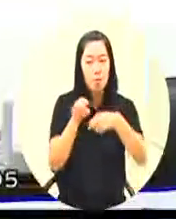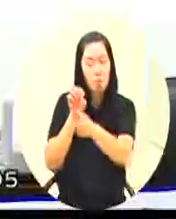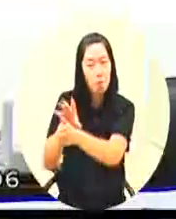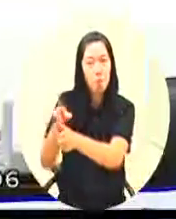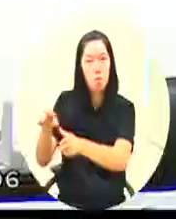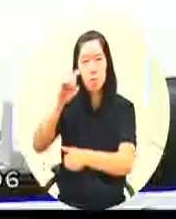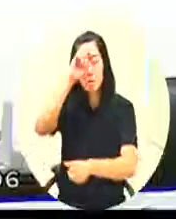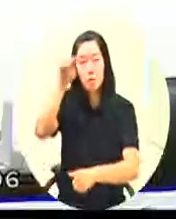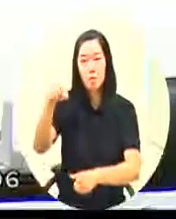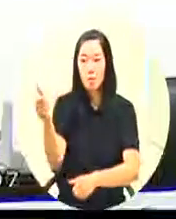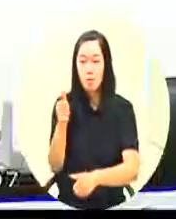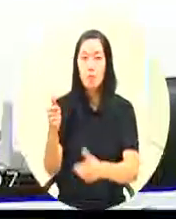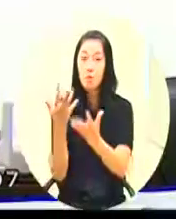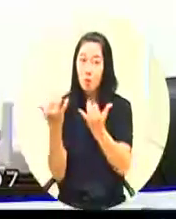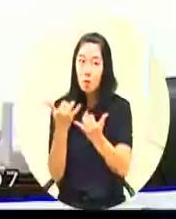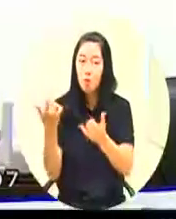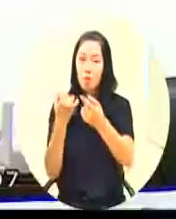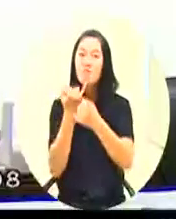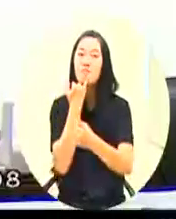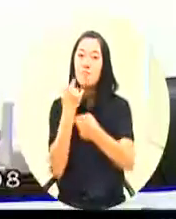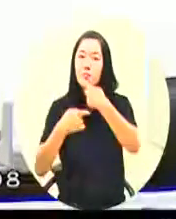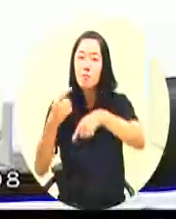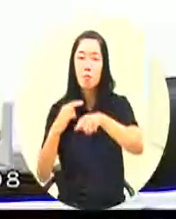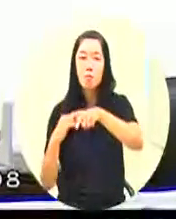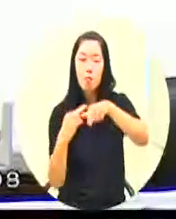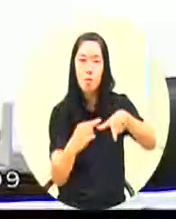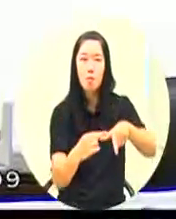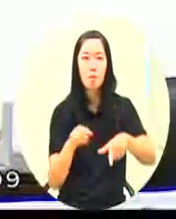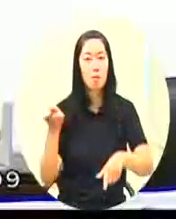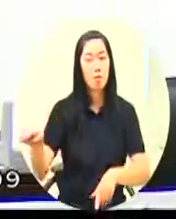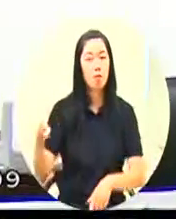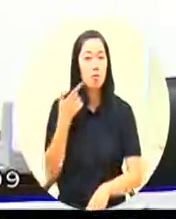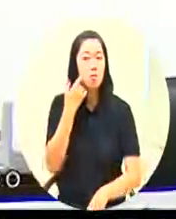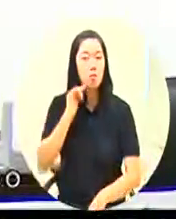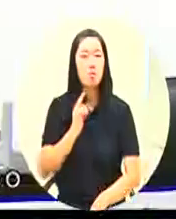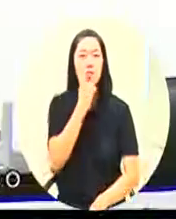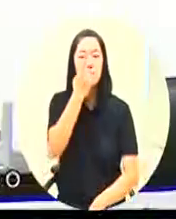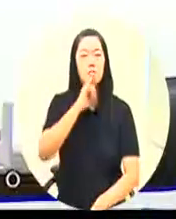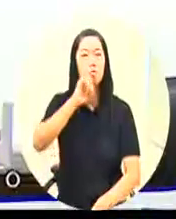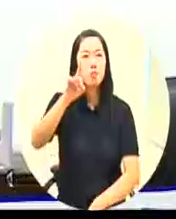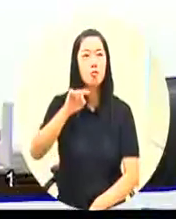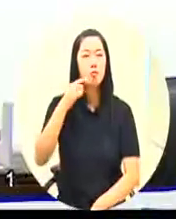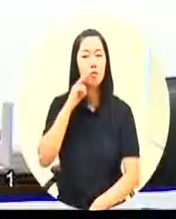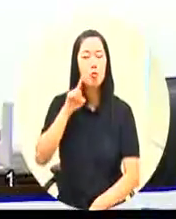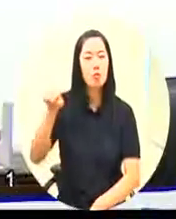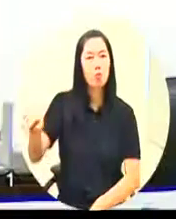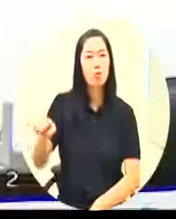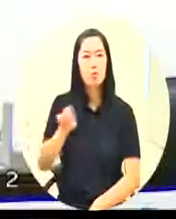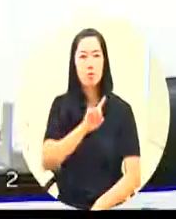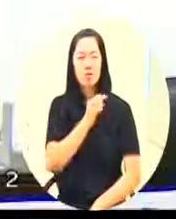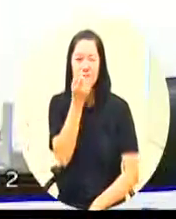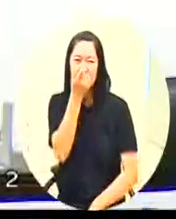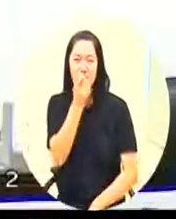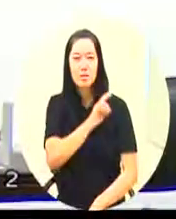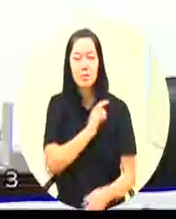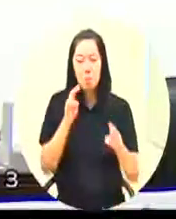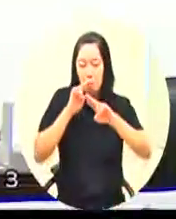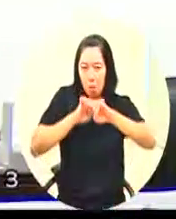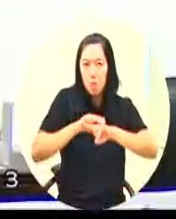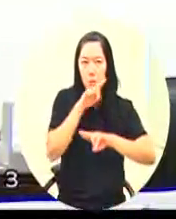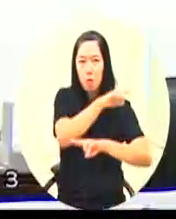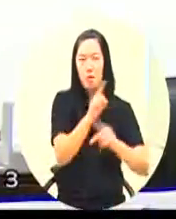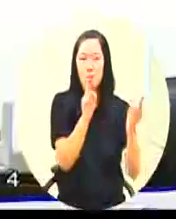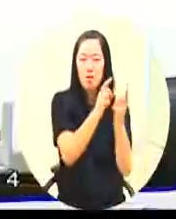希望那这个男孩子转班，但男孩子的家长就只有一个诉求，他说我这小孩有点自闭，就是不只是不太懂得跟别人相